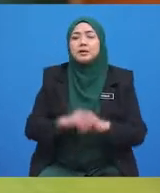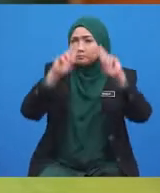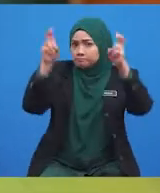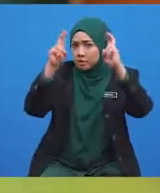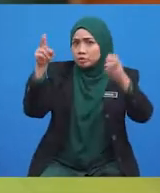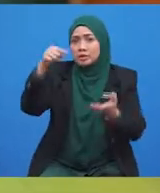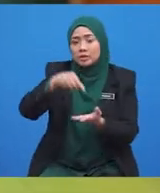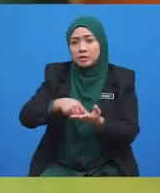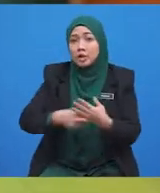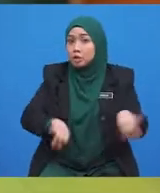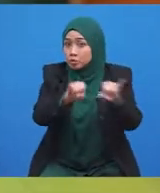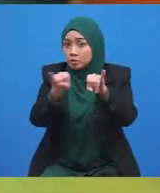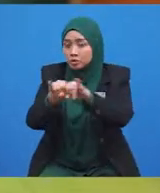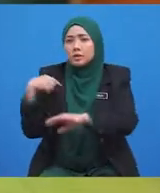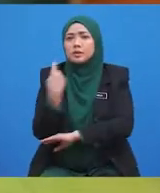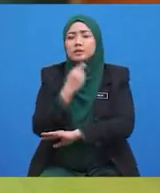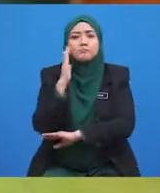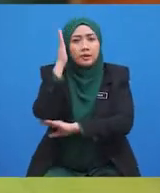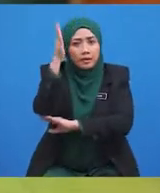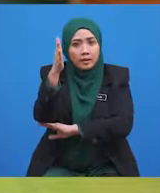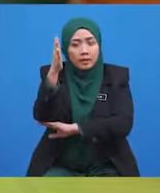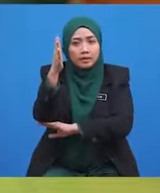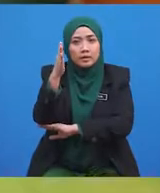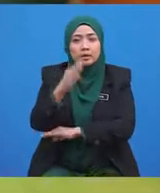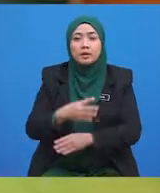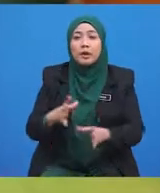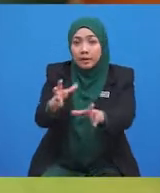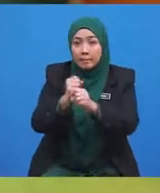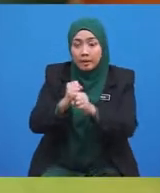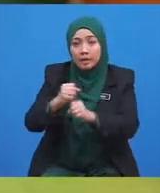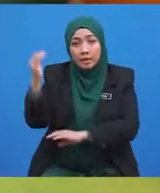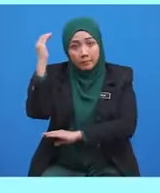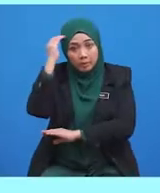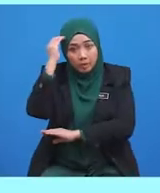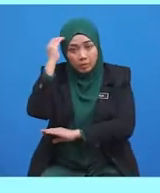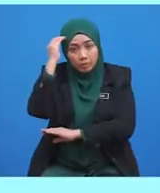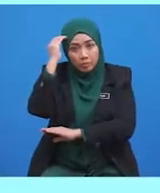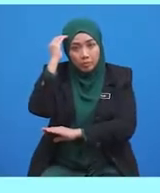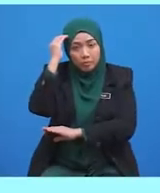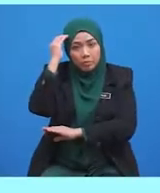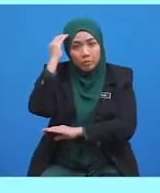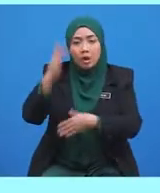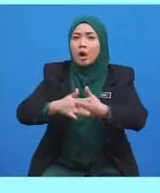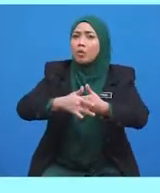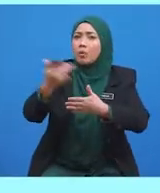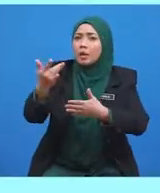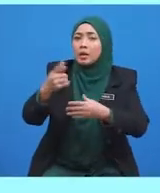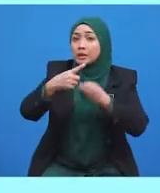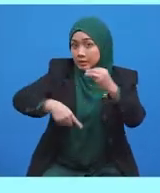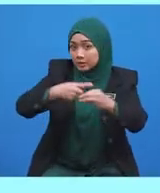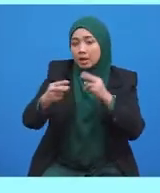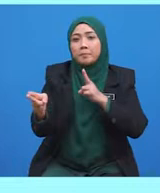ini juga, kita akan memperoleh pengetahuan awal mengenai pengurusan